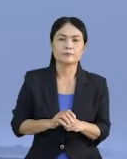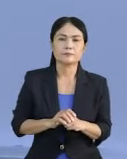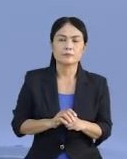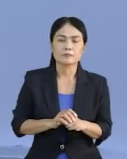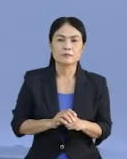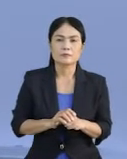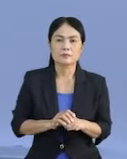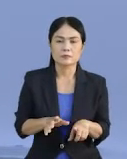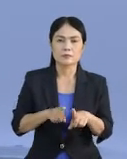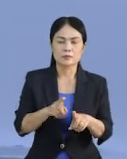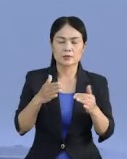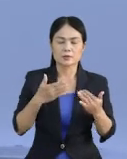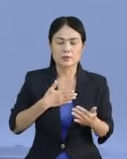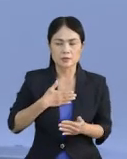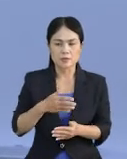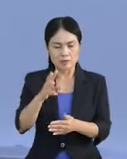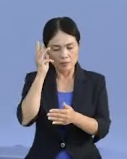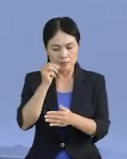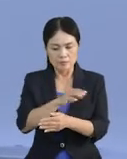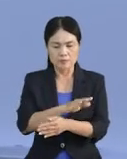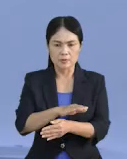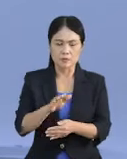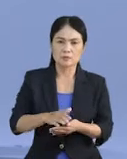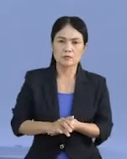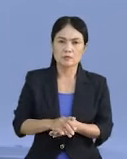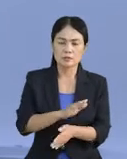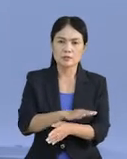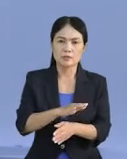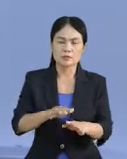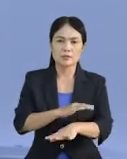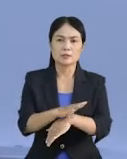phơi sắc xa cổ và nơi chìa hạ tỷ bốn